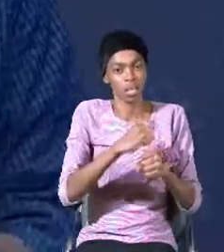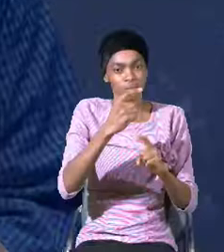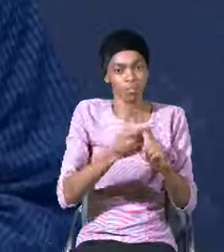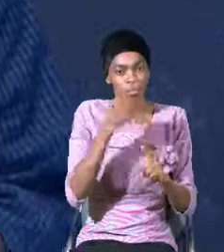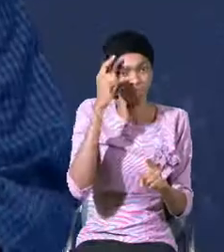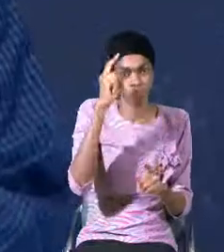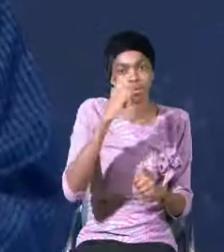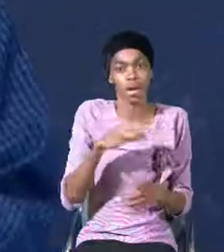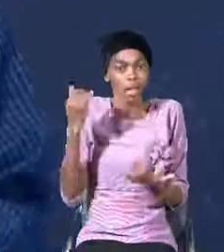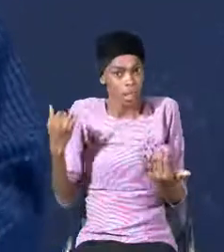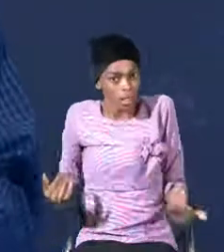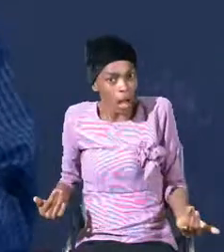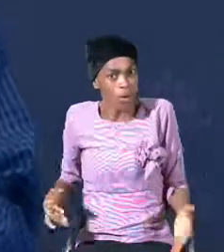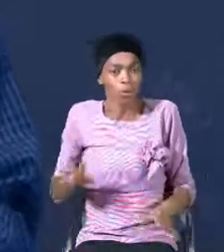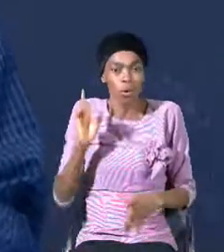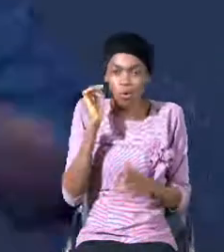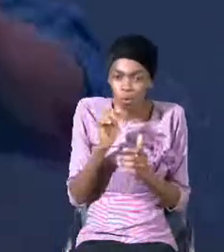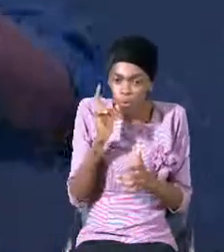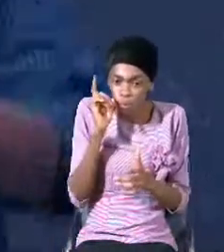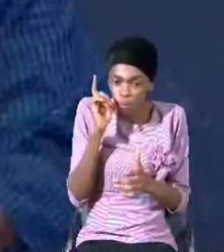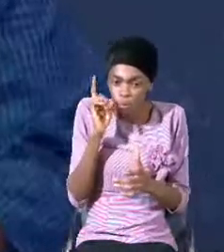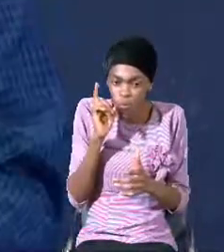cela sera-t-il?